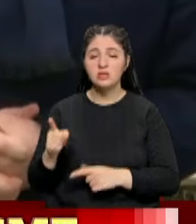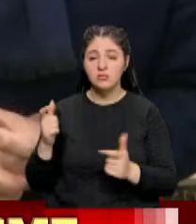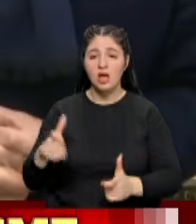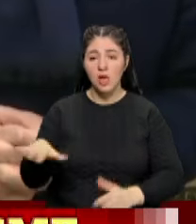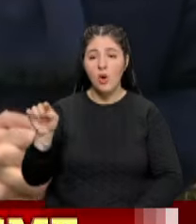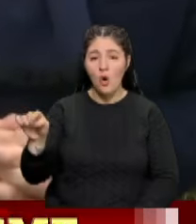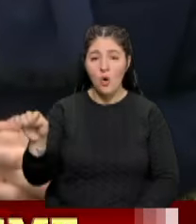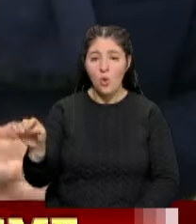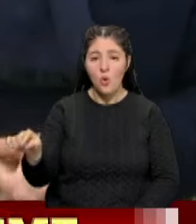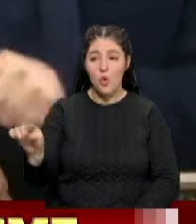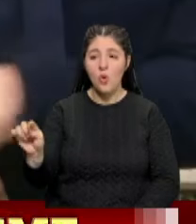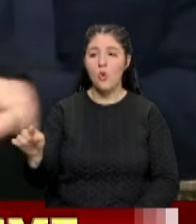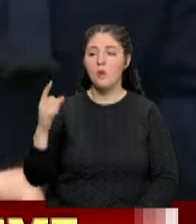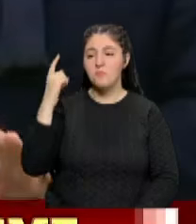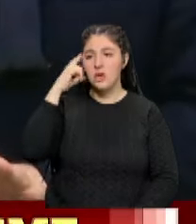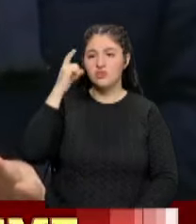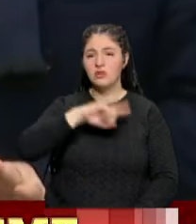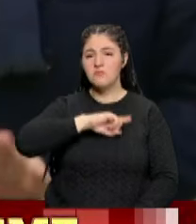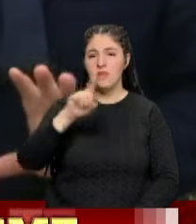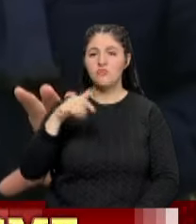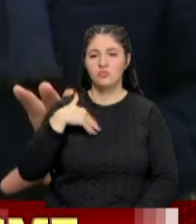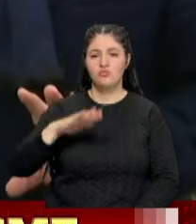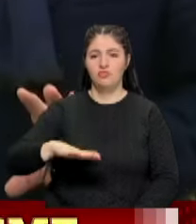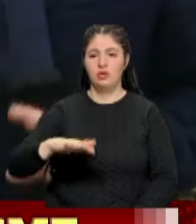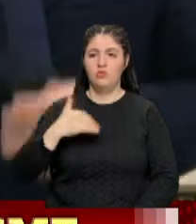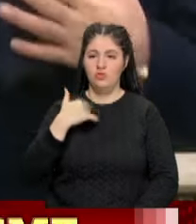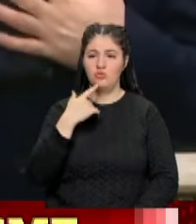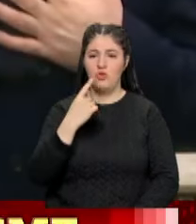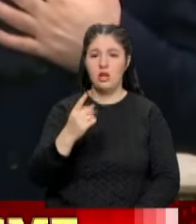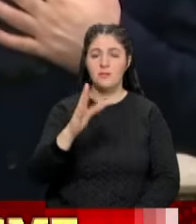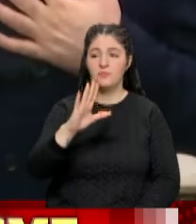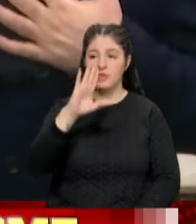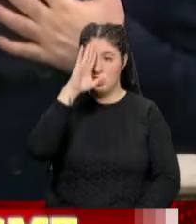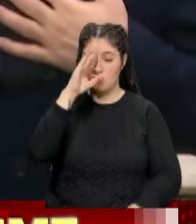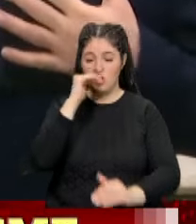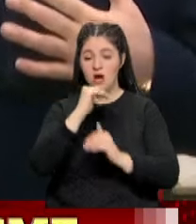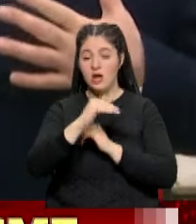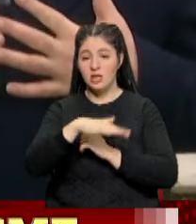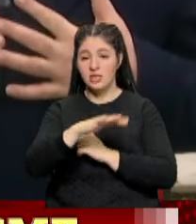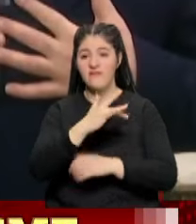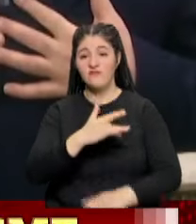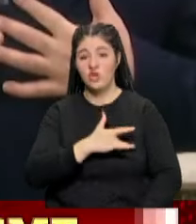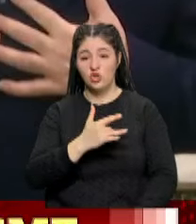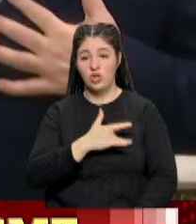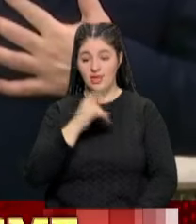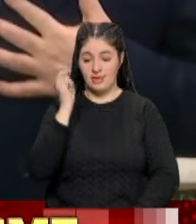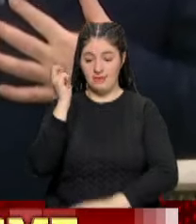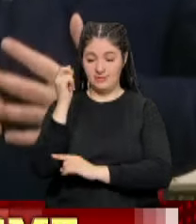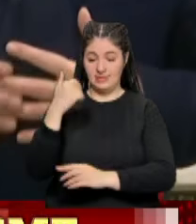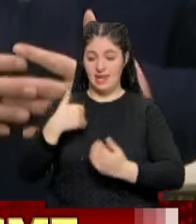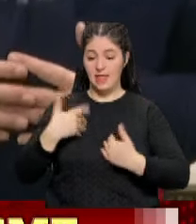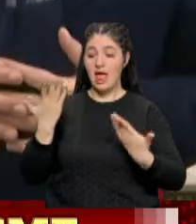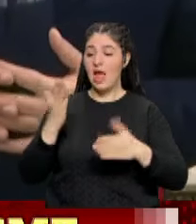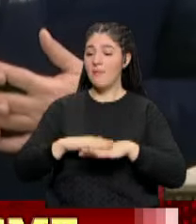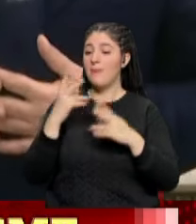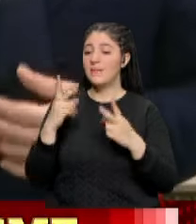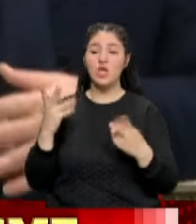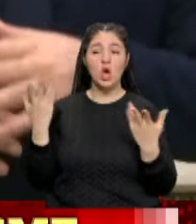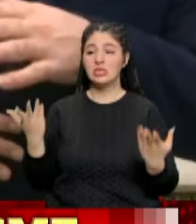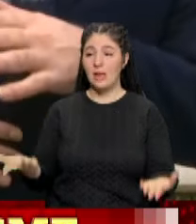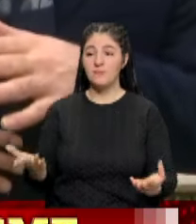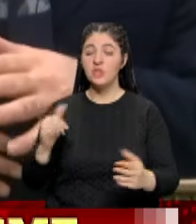alan orası. Başından beri buradaydık. Bir kere onu söyleyeyim. İstanbul halkının vicdanını temsilen ne